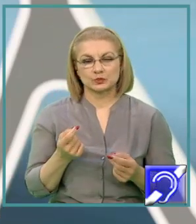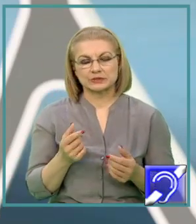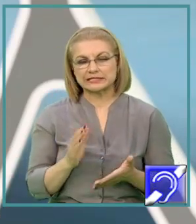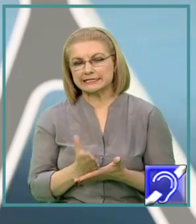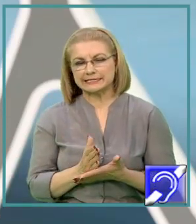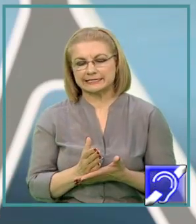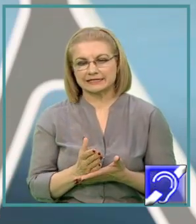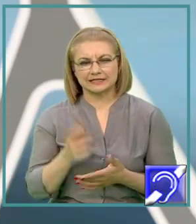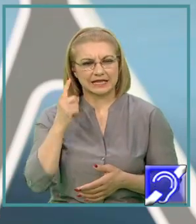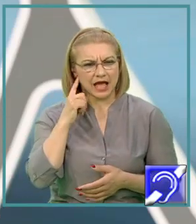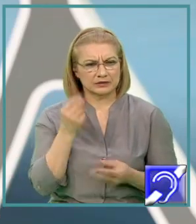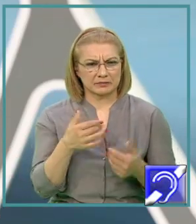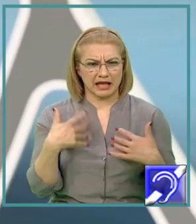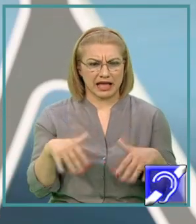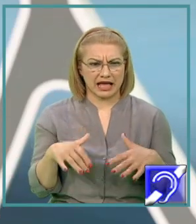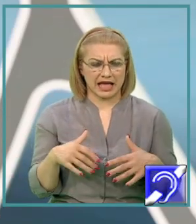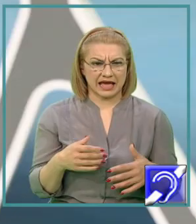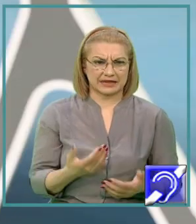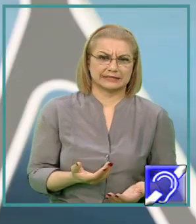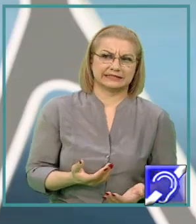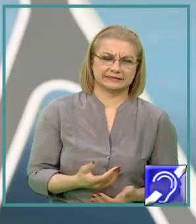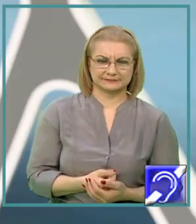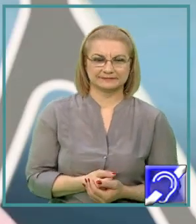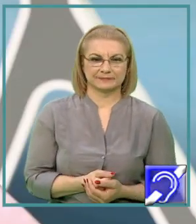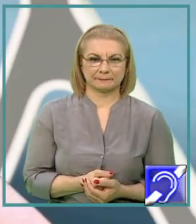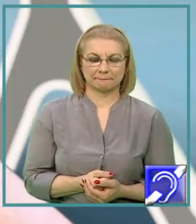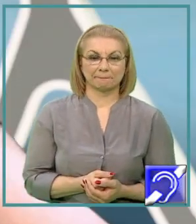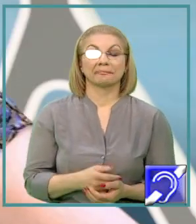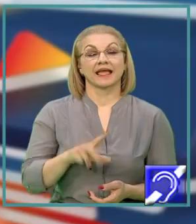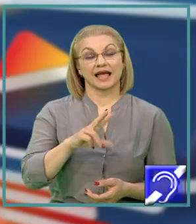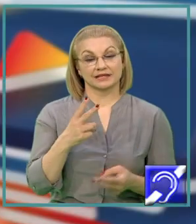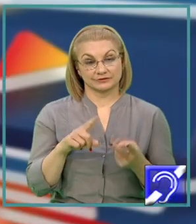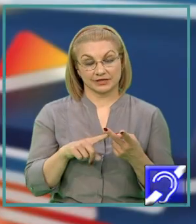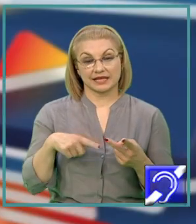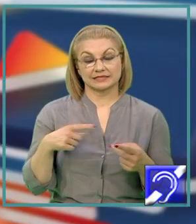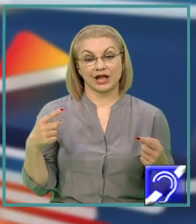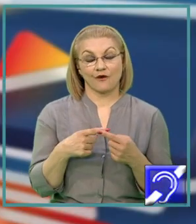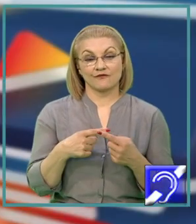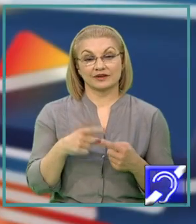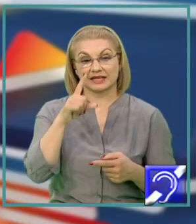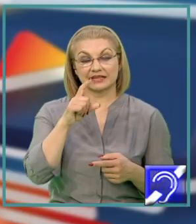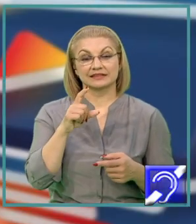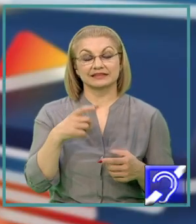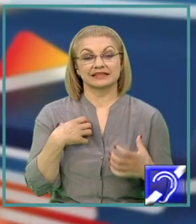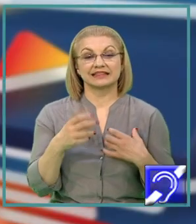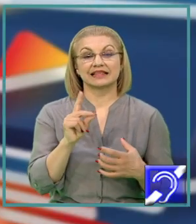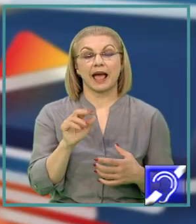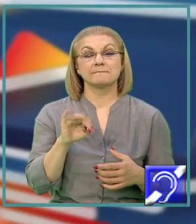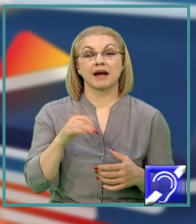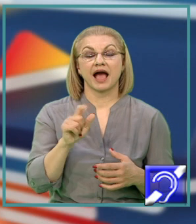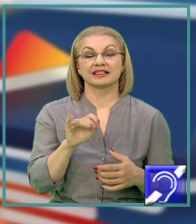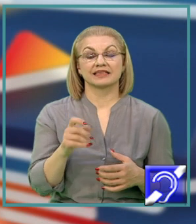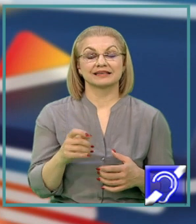când aude cât a costat pălăria. Există un conflict dramatic principal ascuns într-o